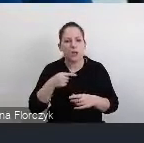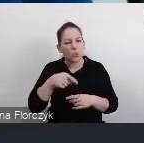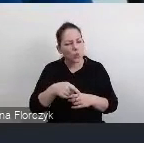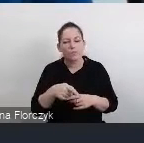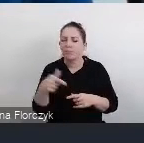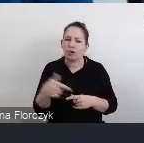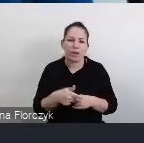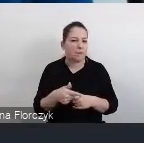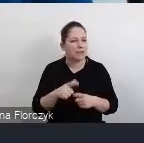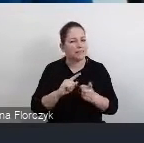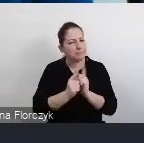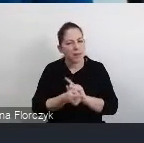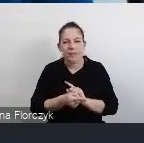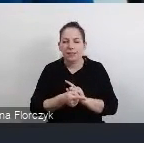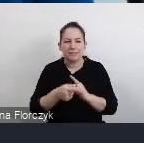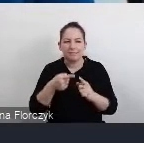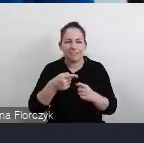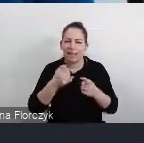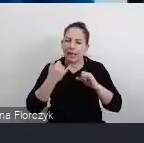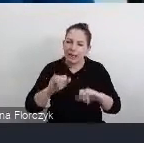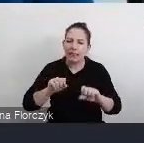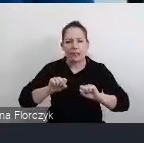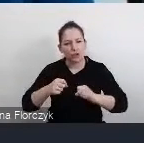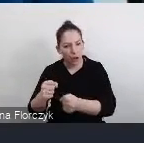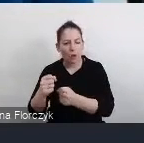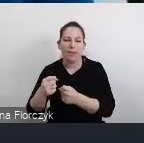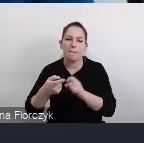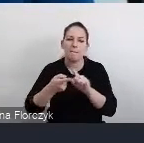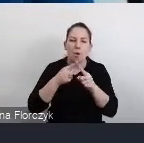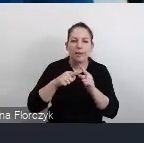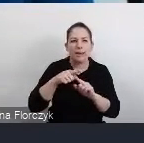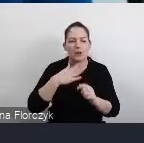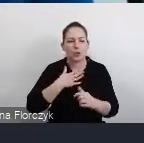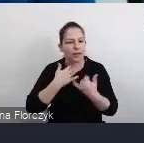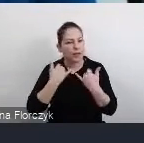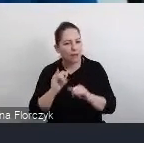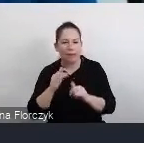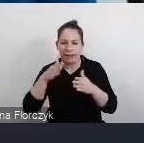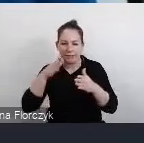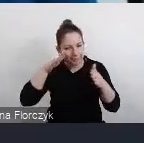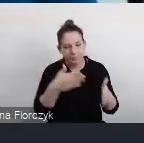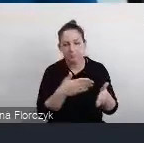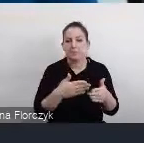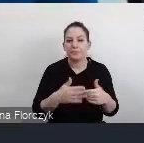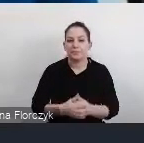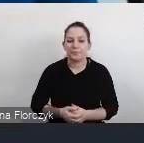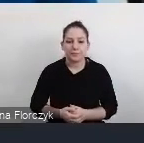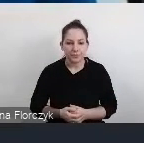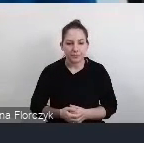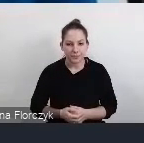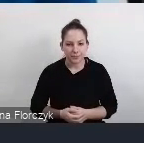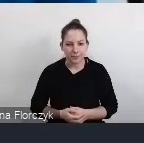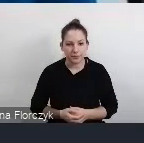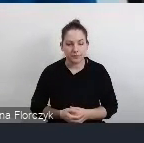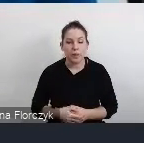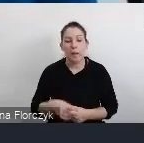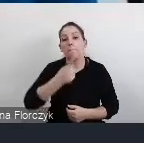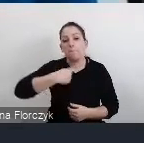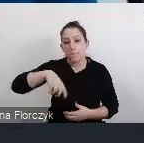trzeba zmienić pewien kierunek działania, czy tą politykę jakby ukierunkować na inny obszar. My